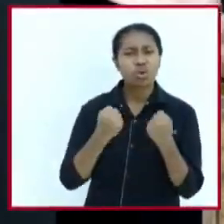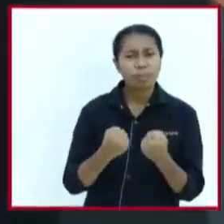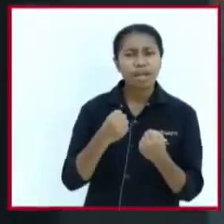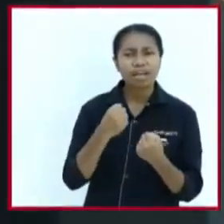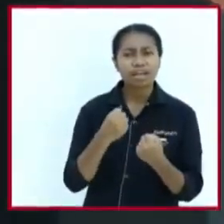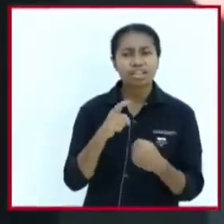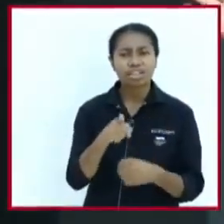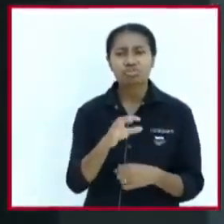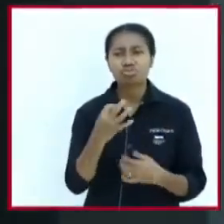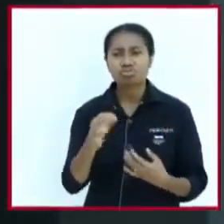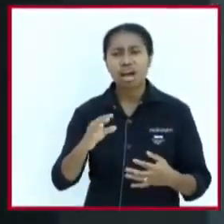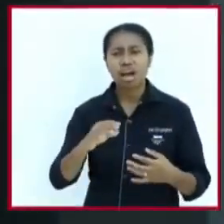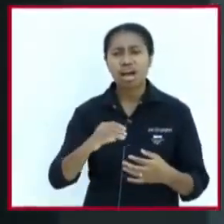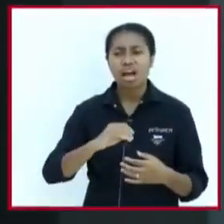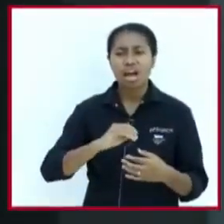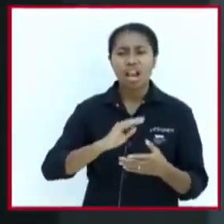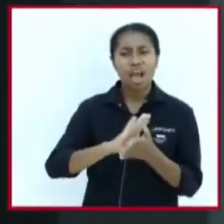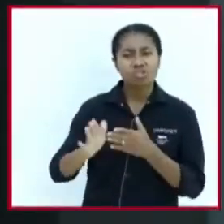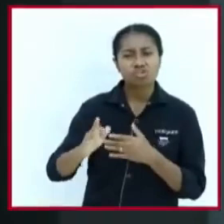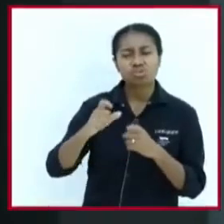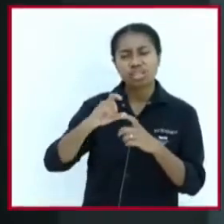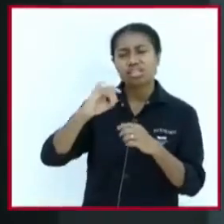sudah disingkirkan